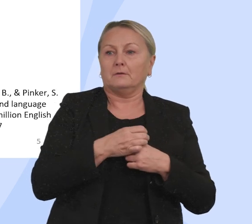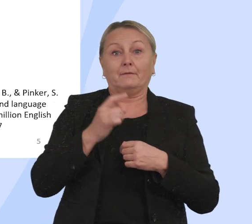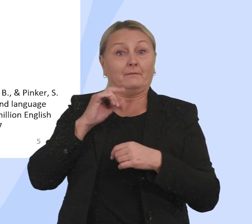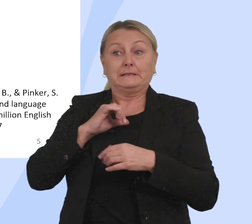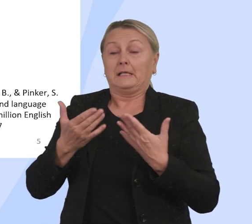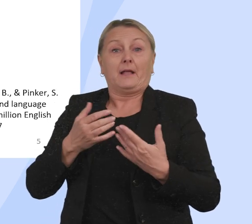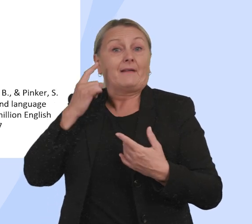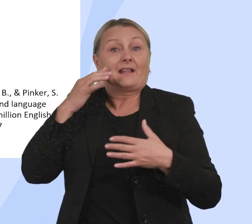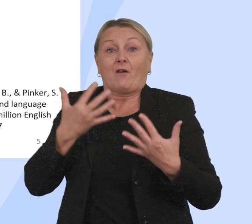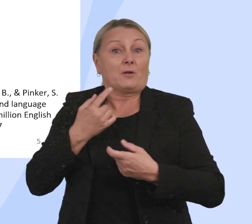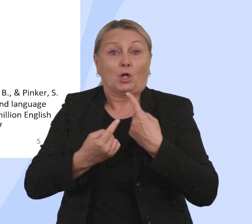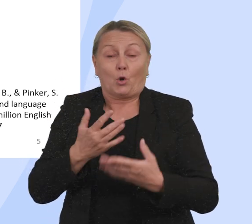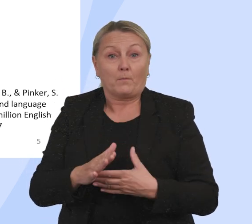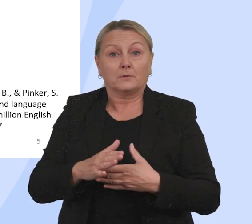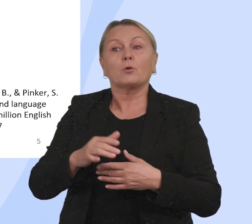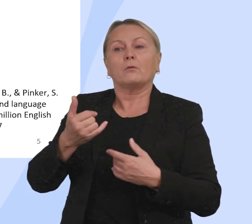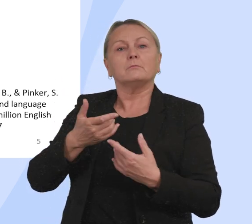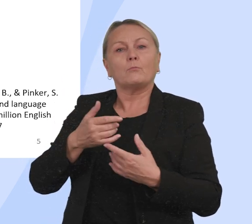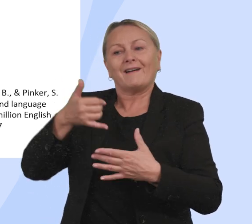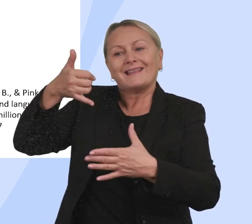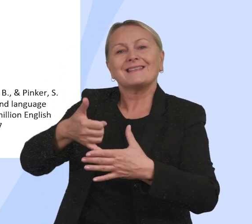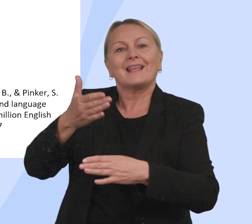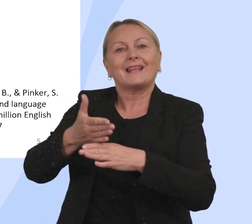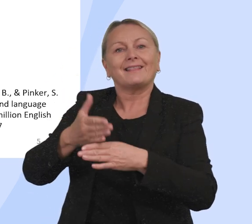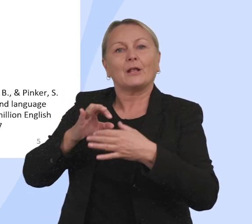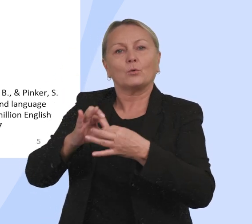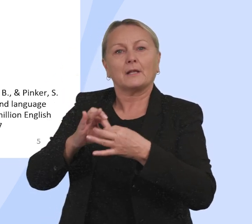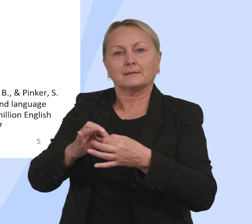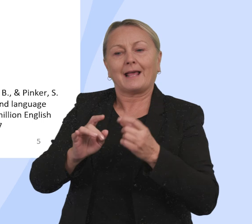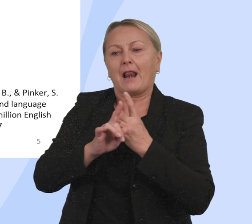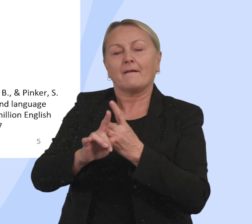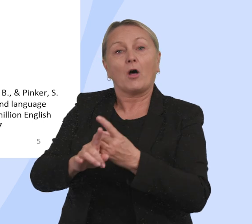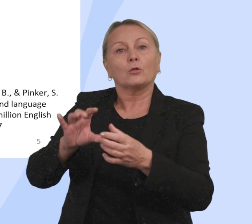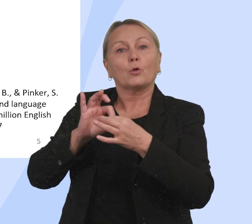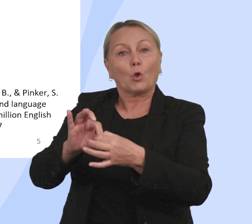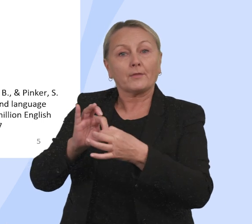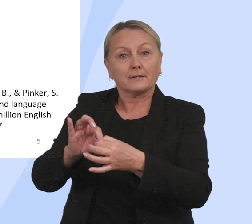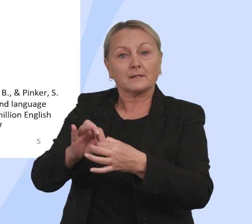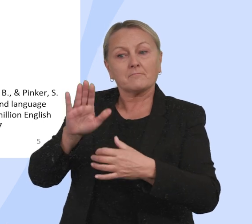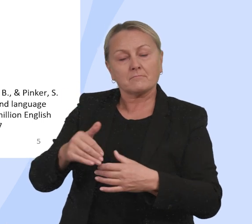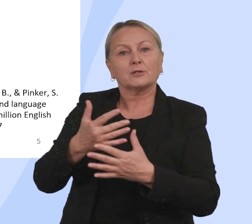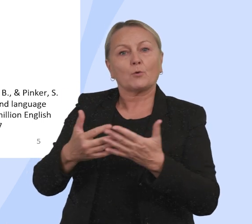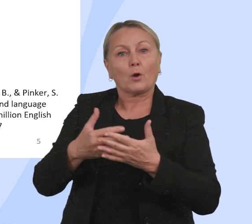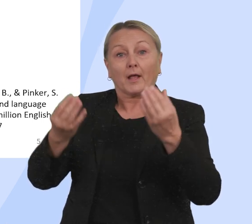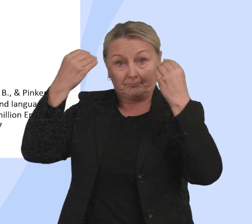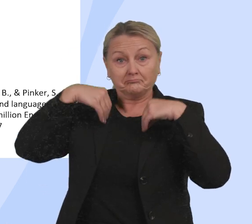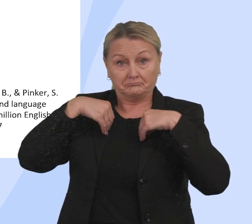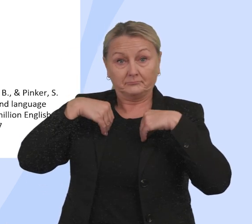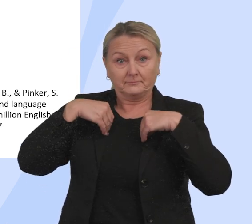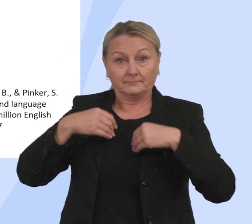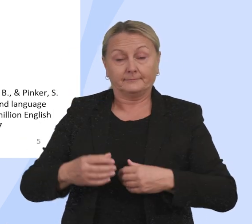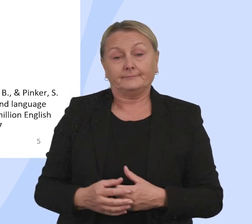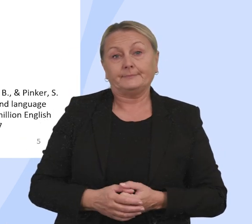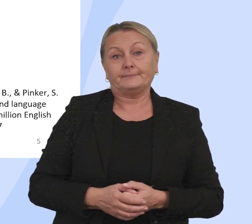kontekst, den relevante kontekst, så er det der, at sproget sætter sig fast. Og der i alle de rigtige